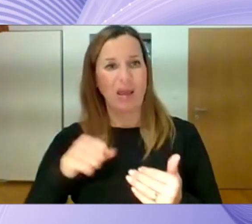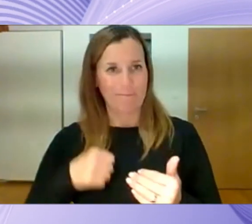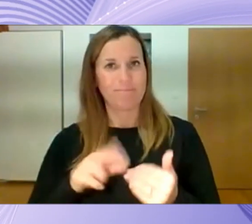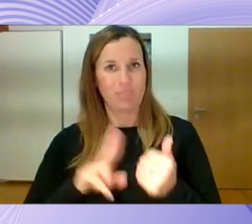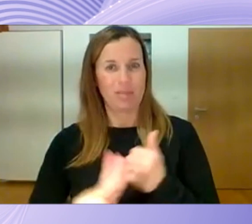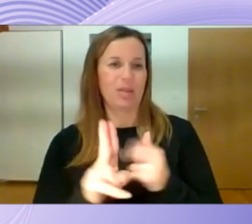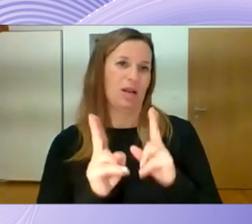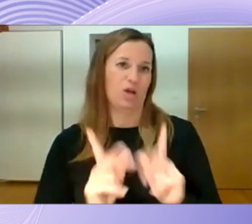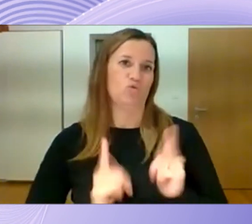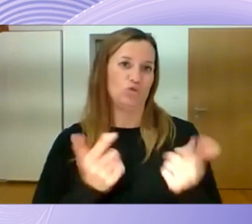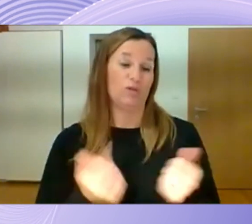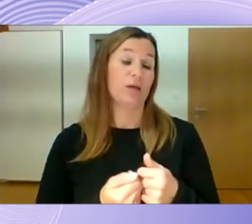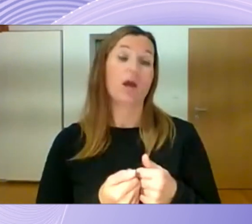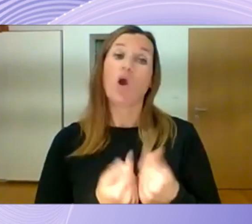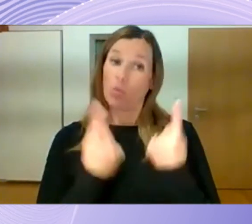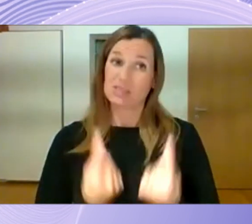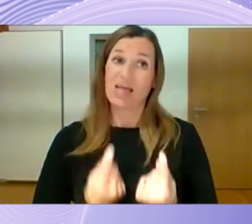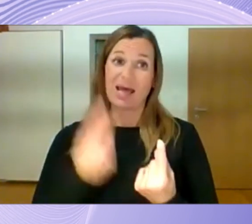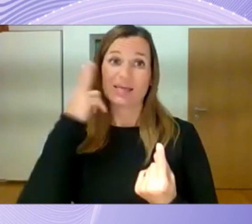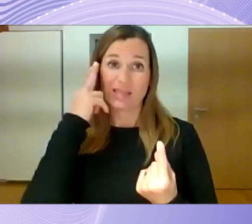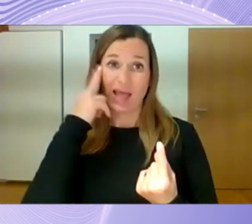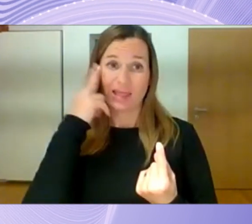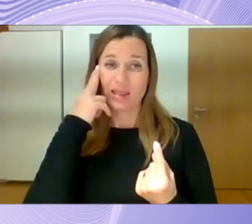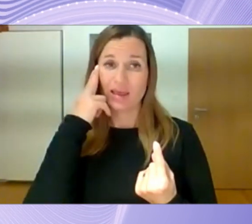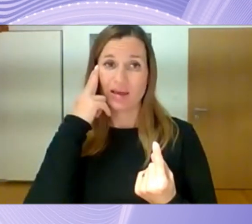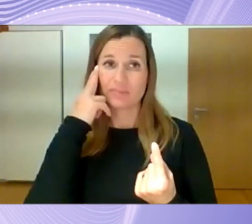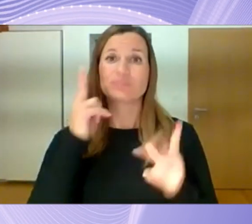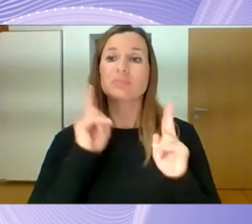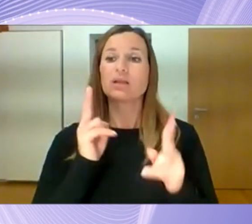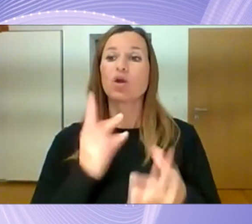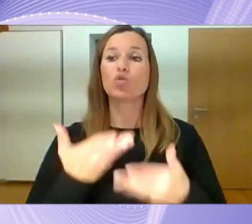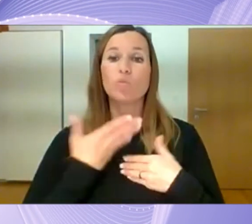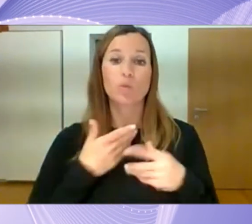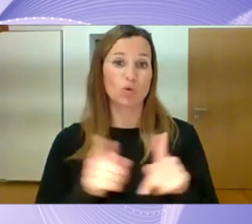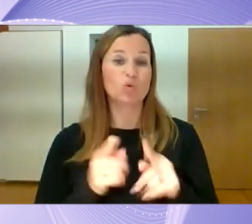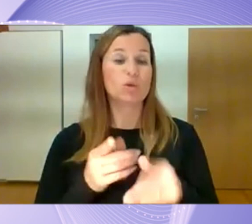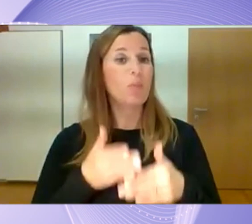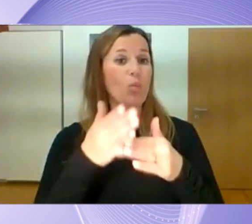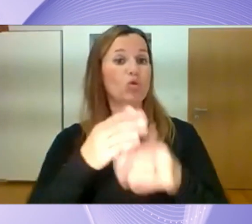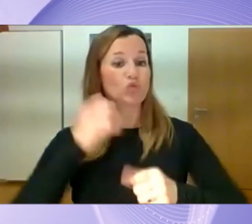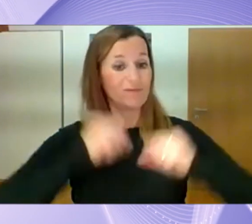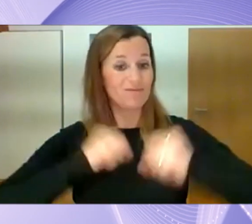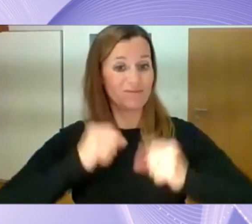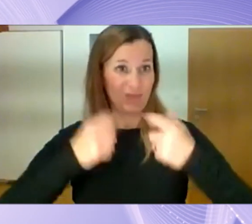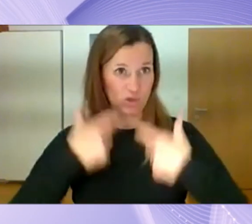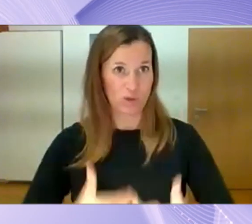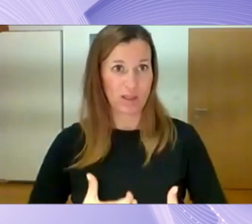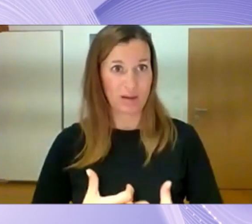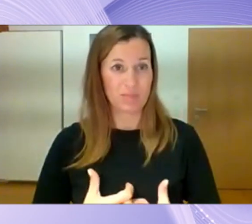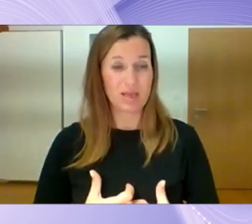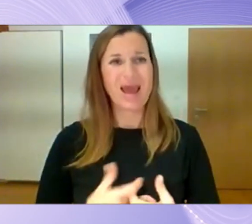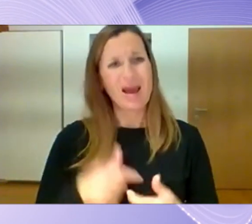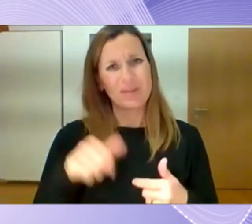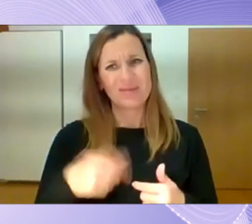Prav tako je znanje, lahko se dobi tudi pomoč fizioterapije, ampak je to pri nas v Sloveniji kar